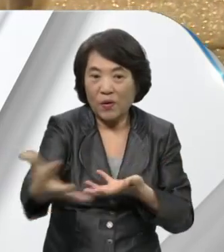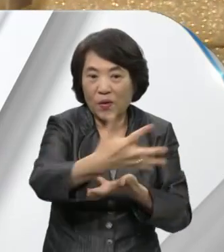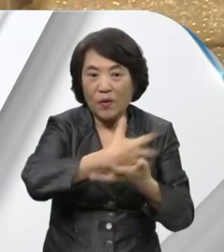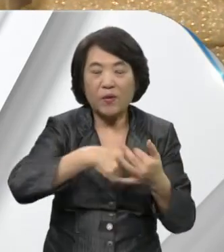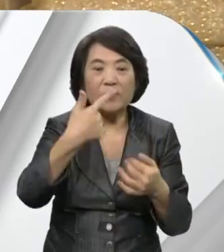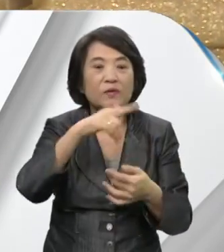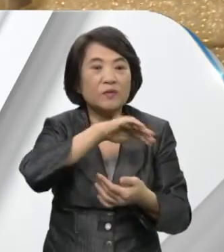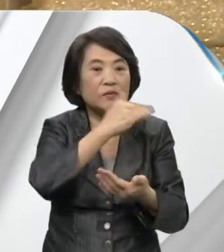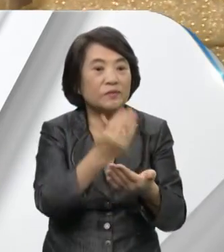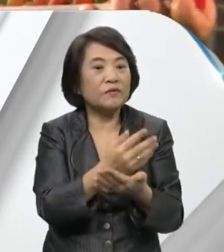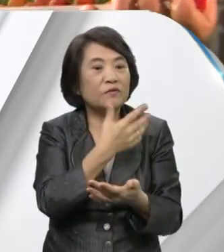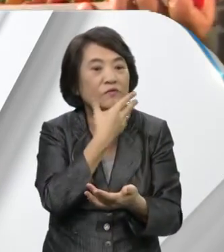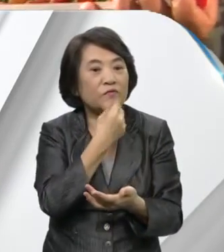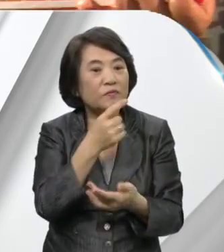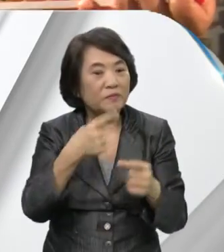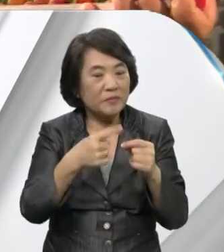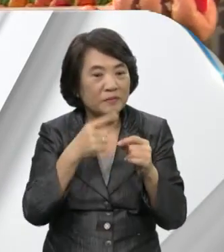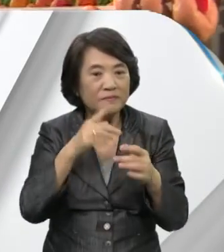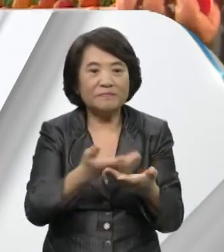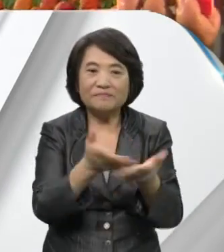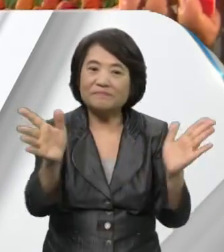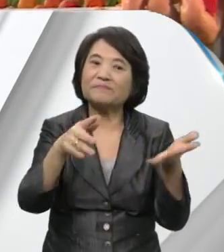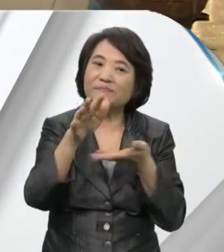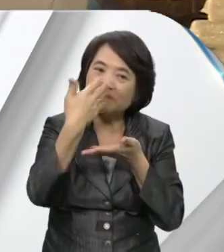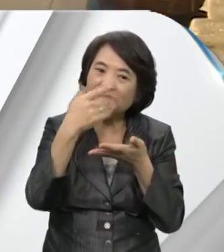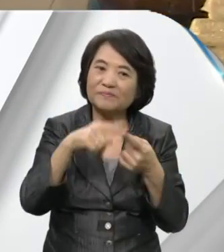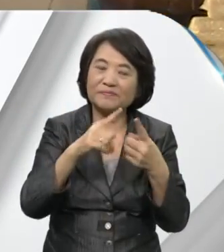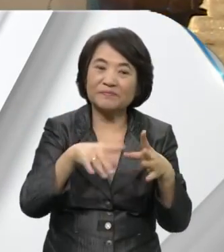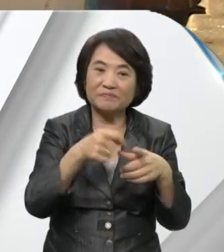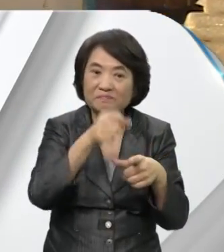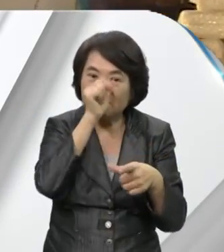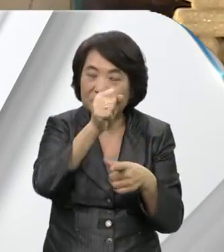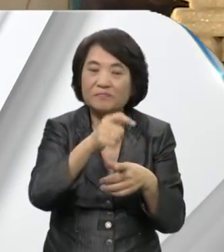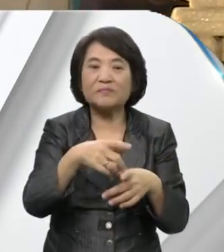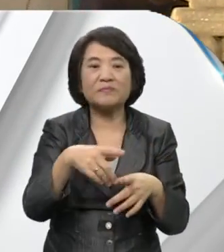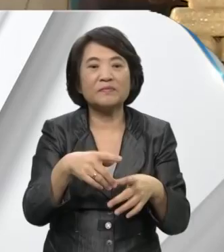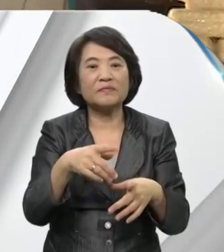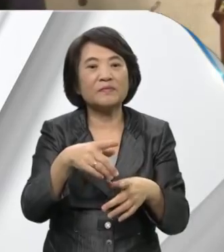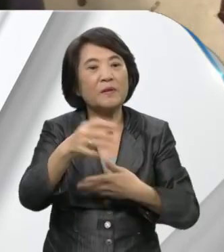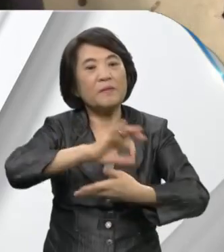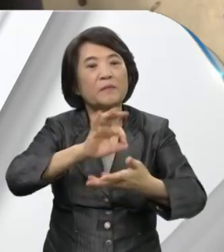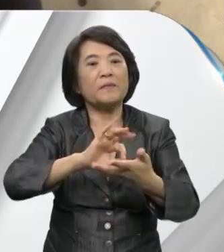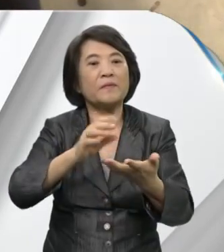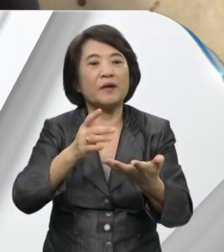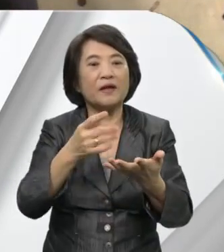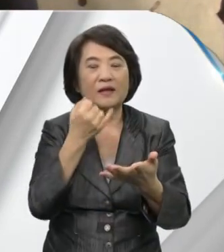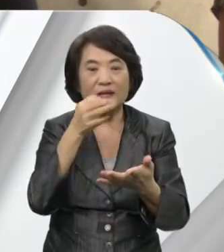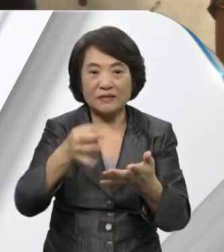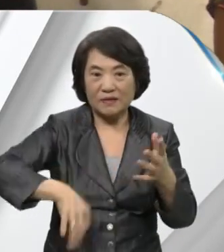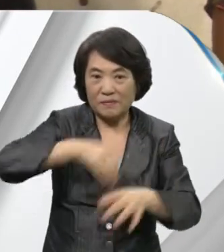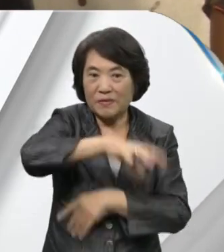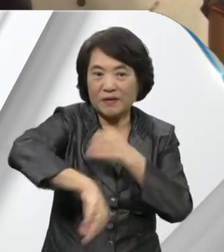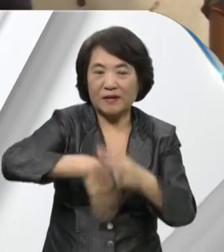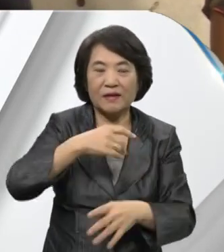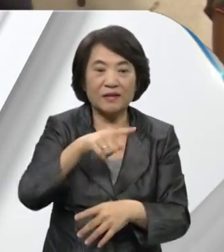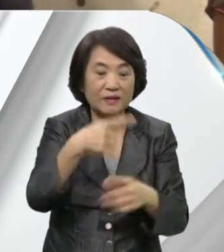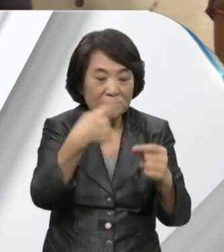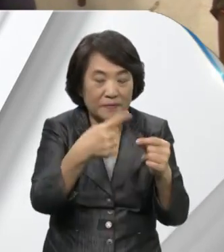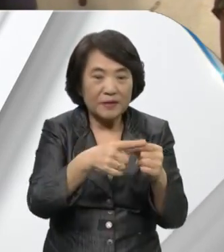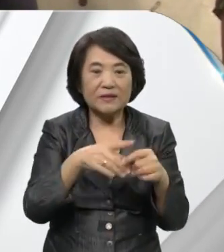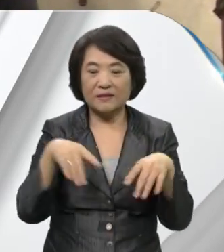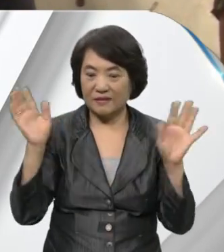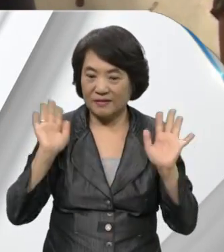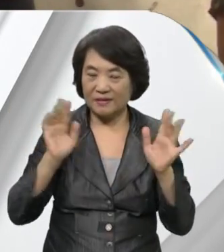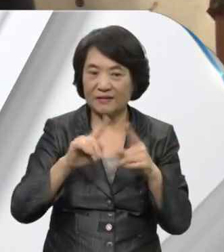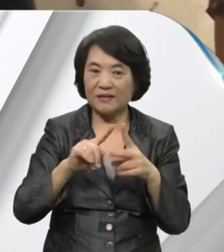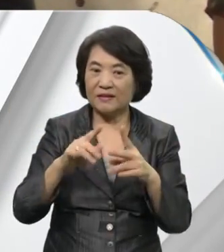妇女，唔单止用来同大家人分享，还做得用来做公益。 尤其我们的米是我们自己小朋友跟当